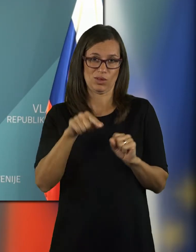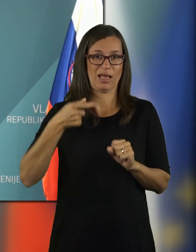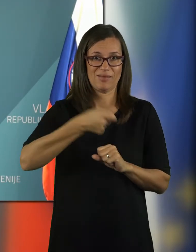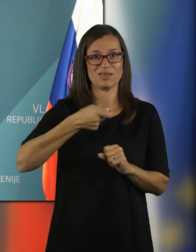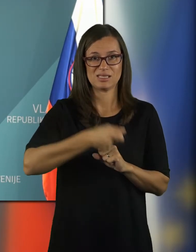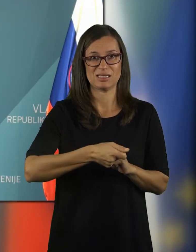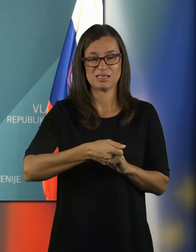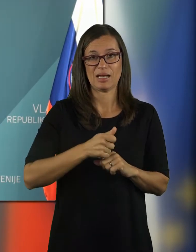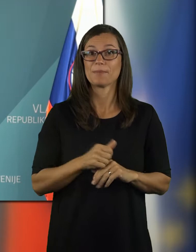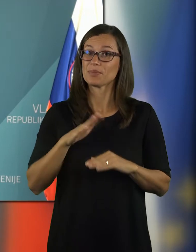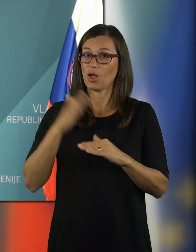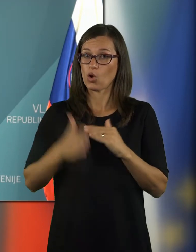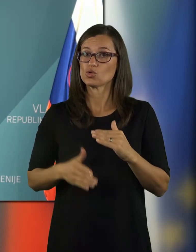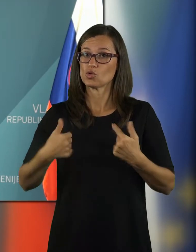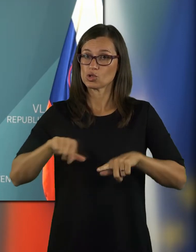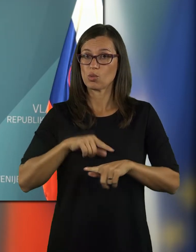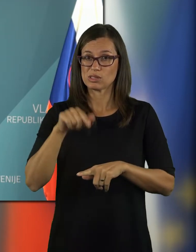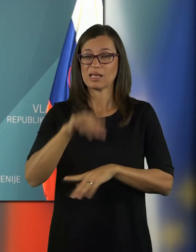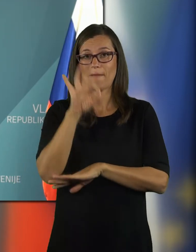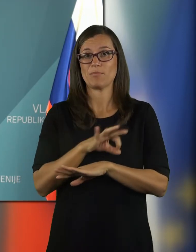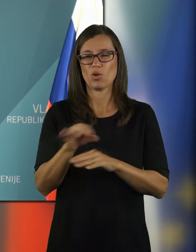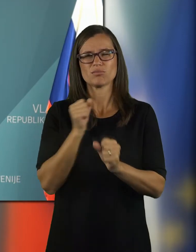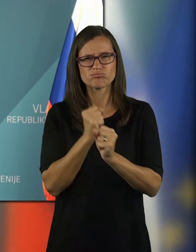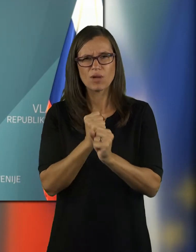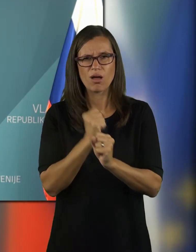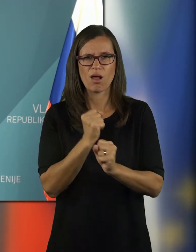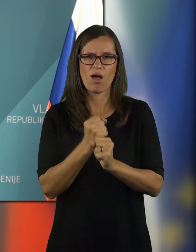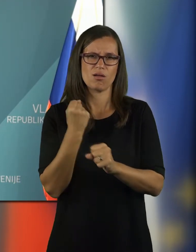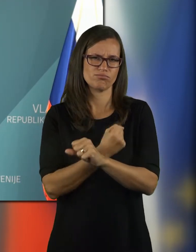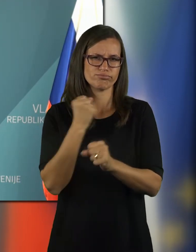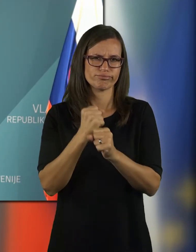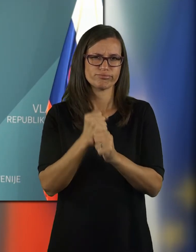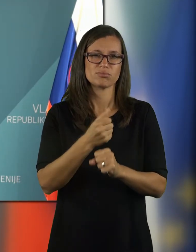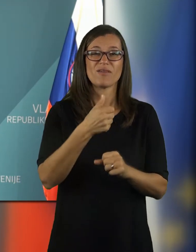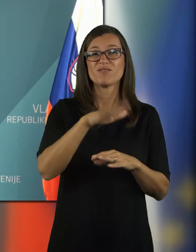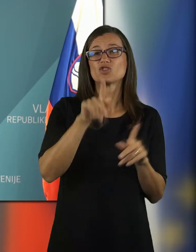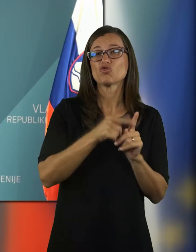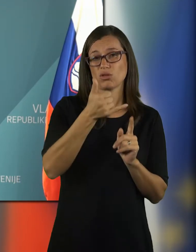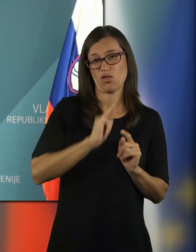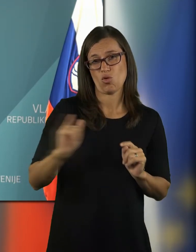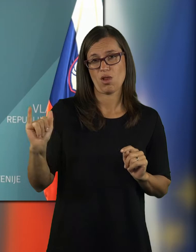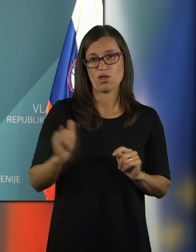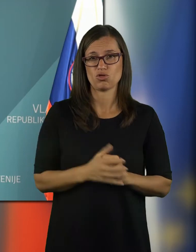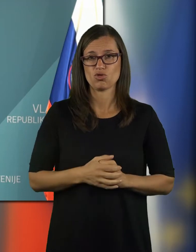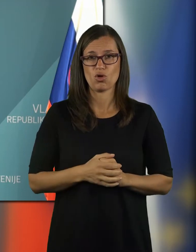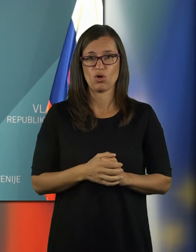te investicije. Na koncu koncev smo za ta projekt garali več kot 1 leto